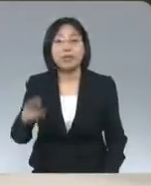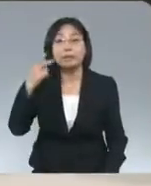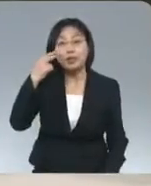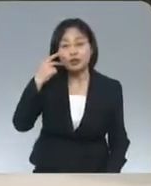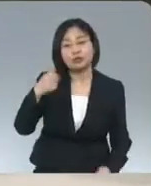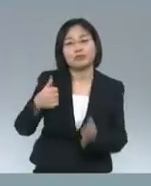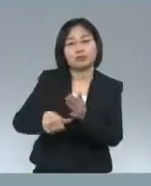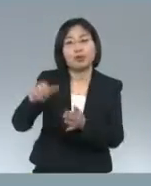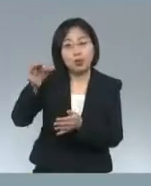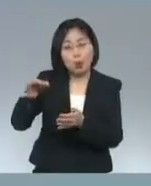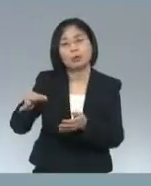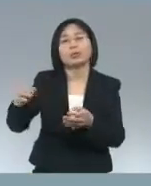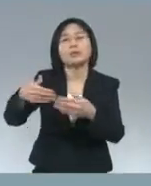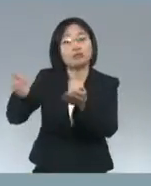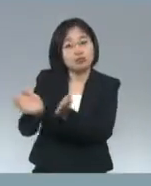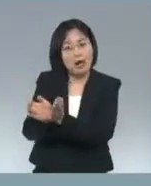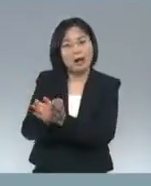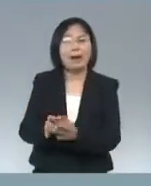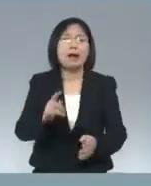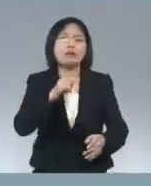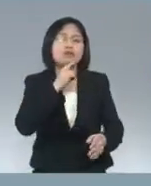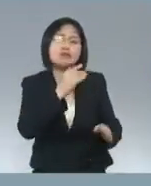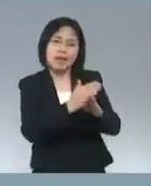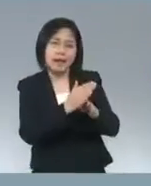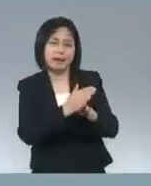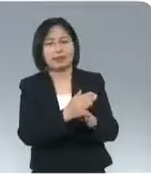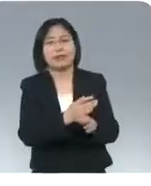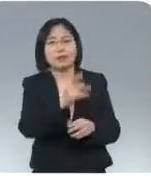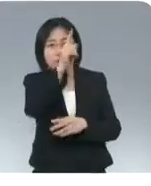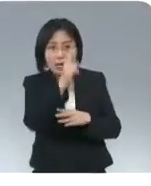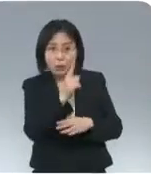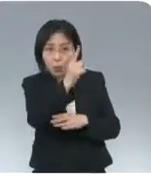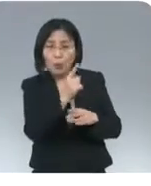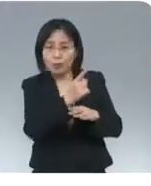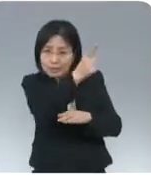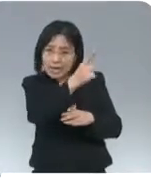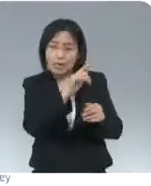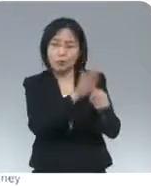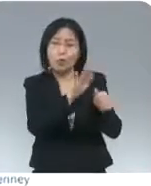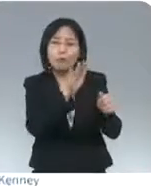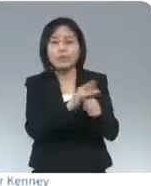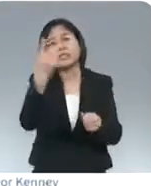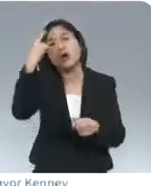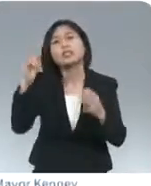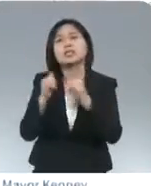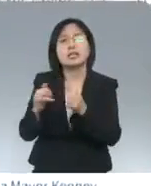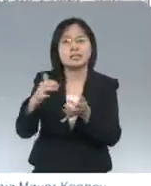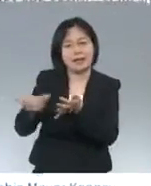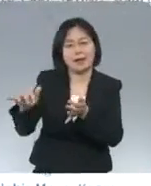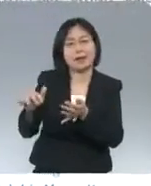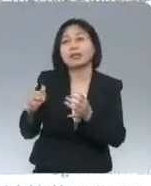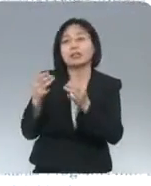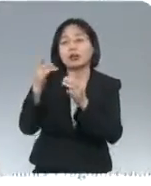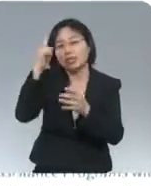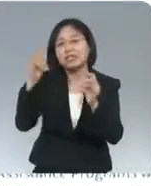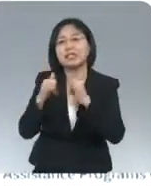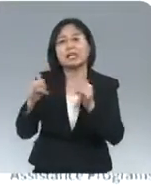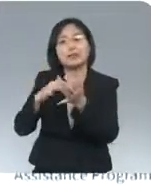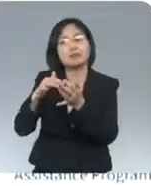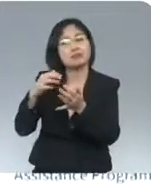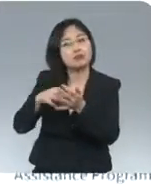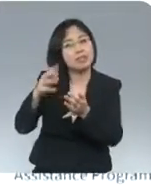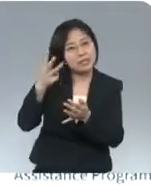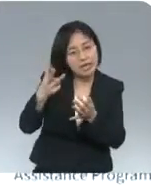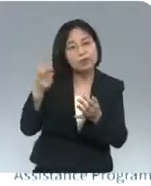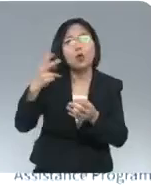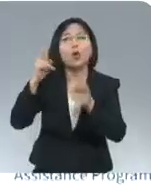北韓による弾道ミサイルの発射が相次ぐなかアメリカは11日弾道ミサイルの開発を支援したと